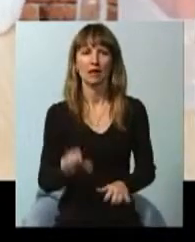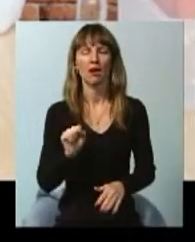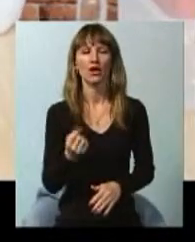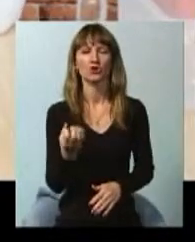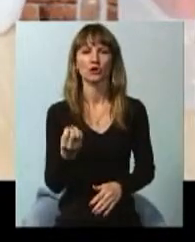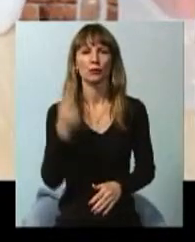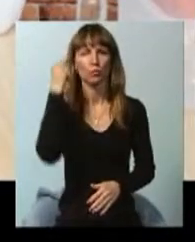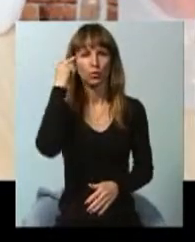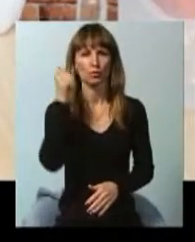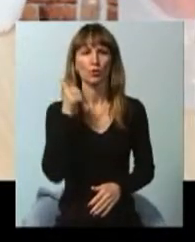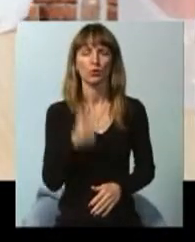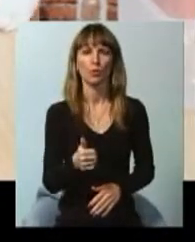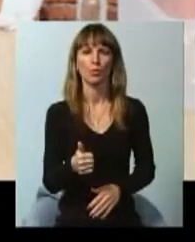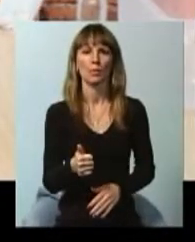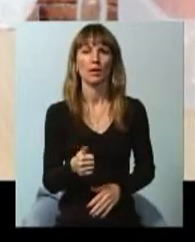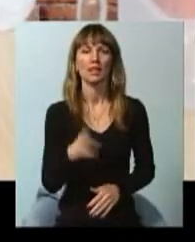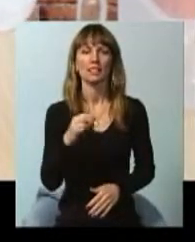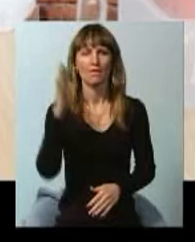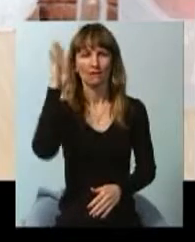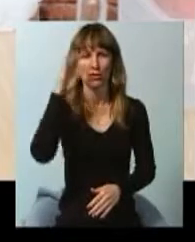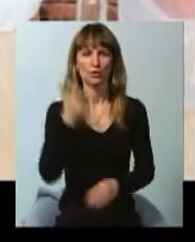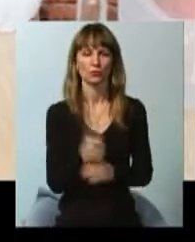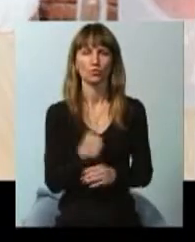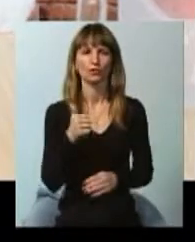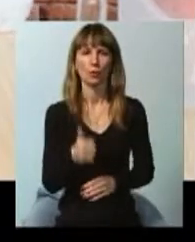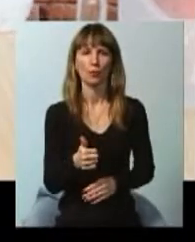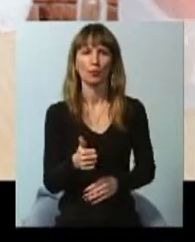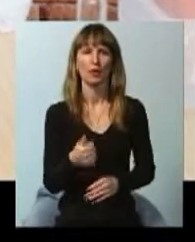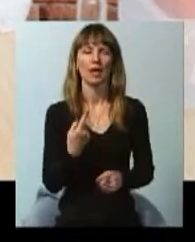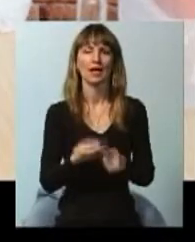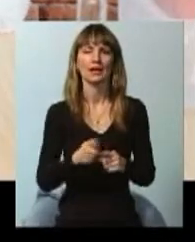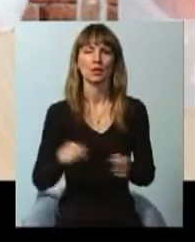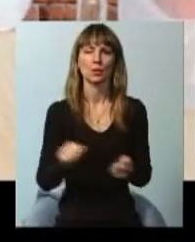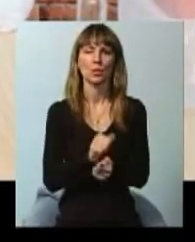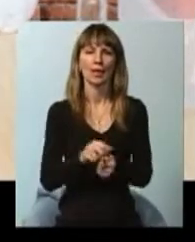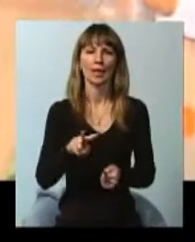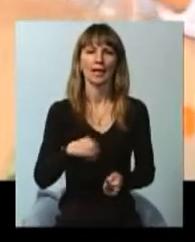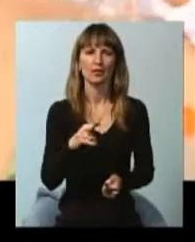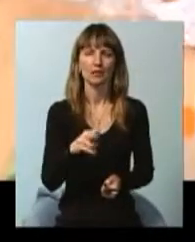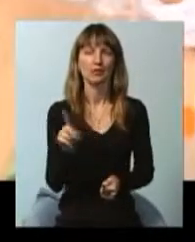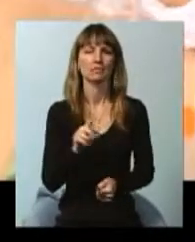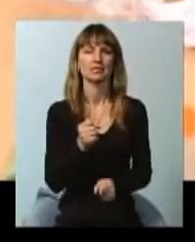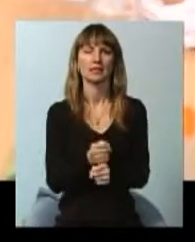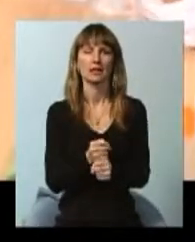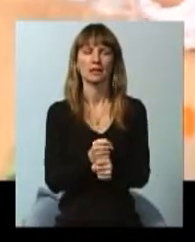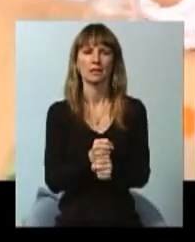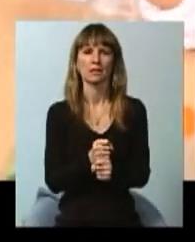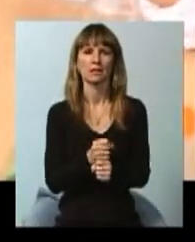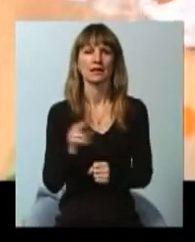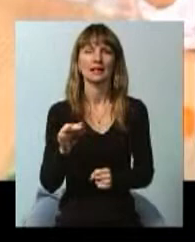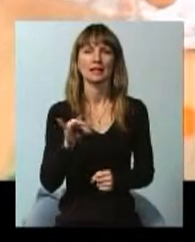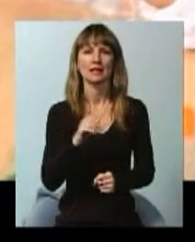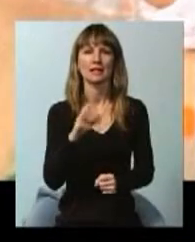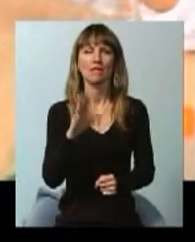подумайте добре. На воду, дуже добре. А ось цей сухий лід, він зроблений із